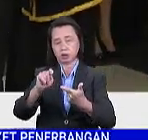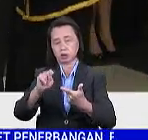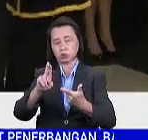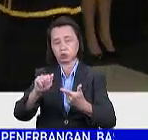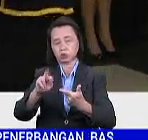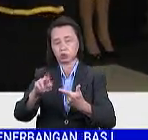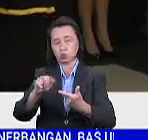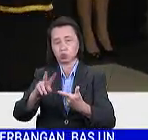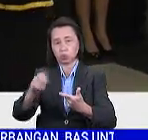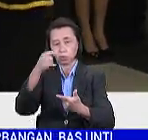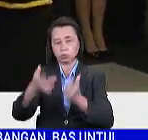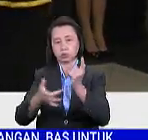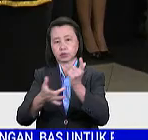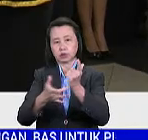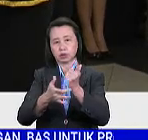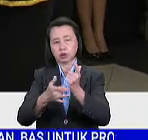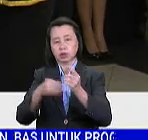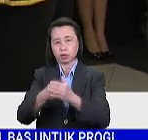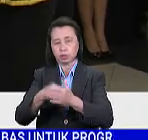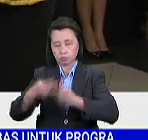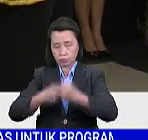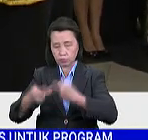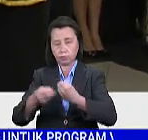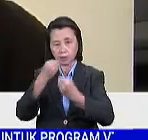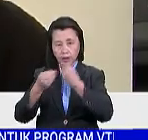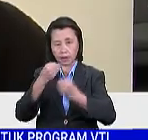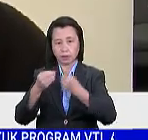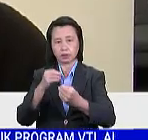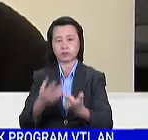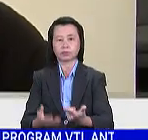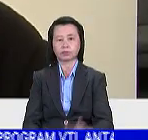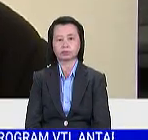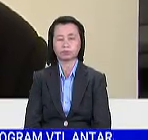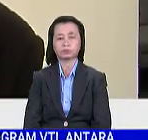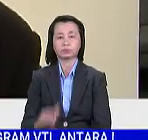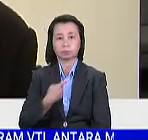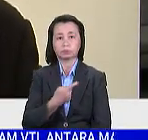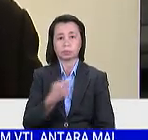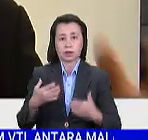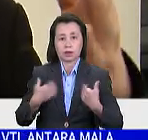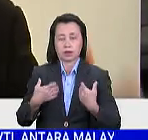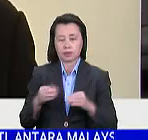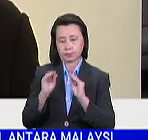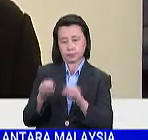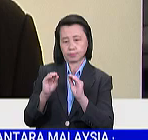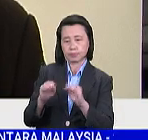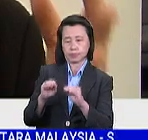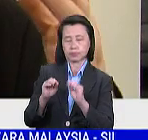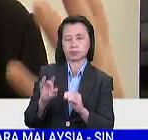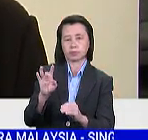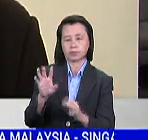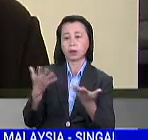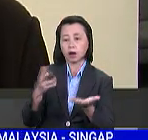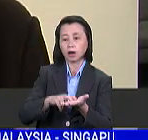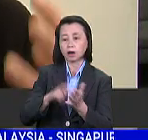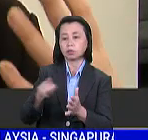bagi merupakan elemen teknologi dalam pemrosesan makanan NW Happy Together from stage Winning